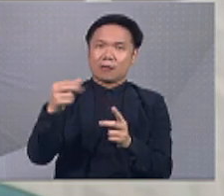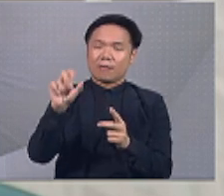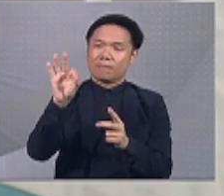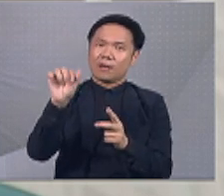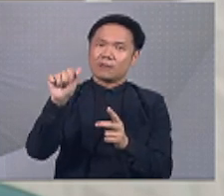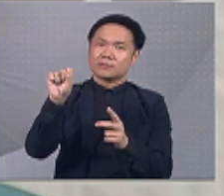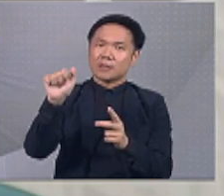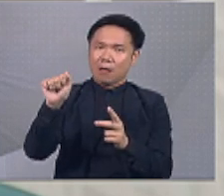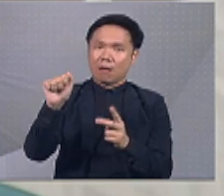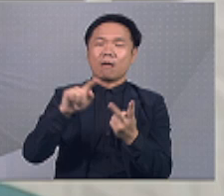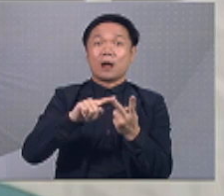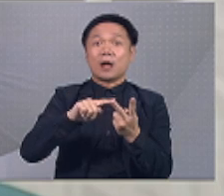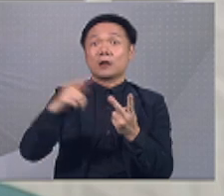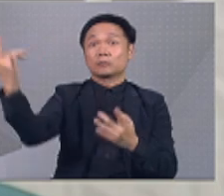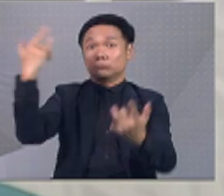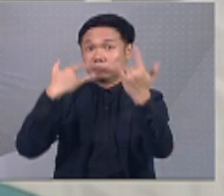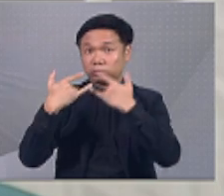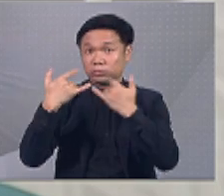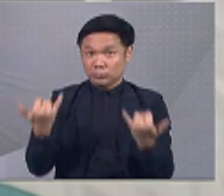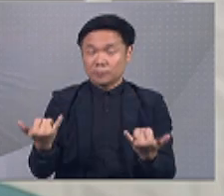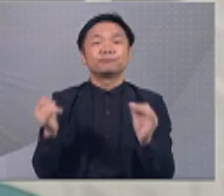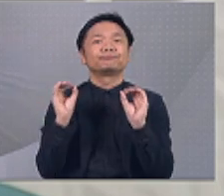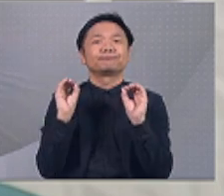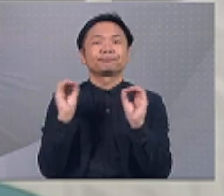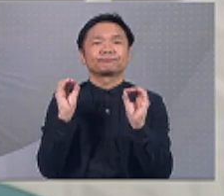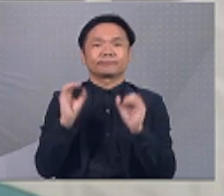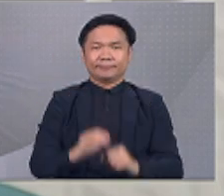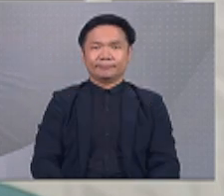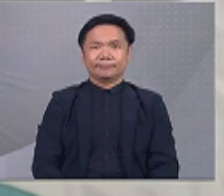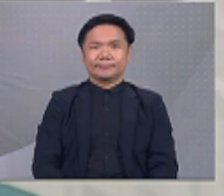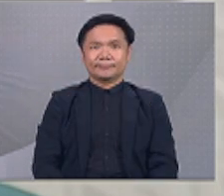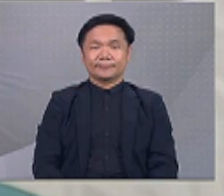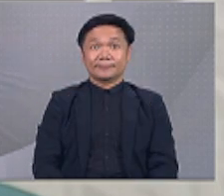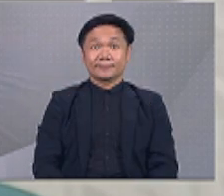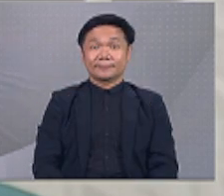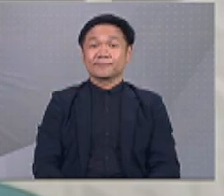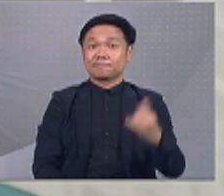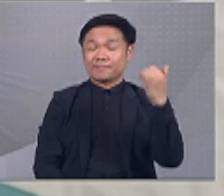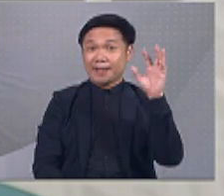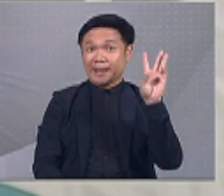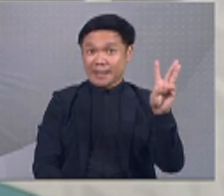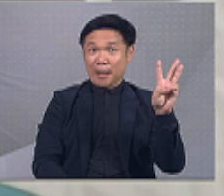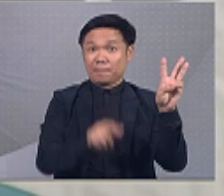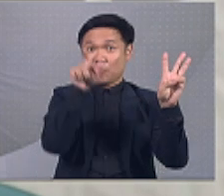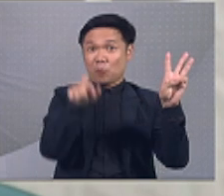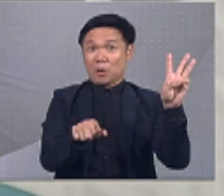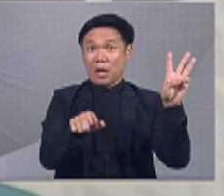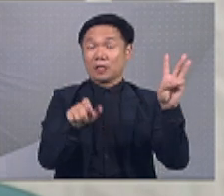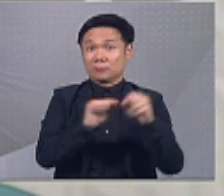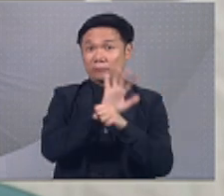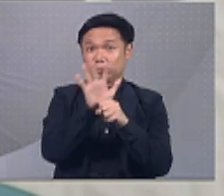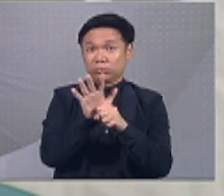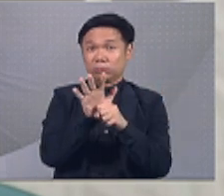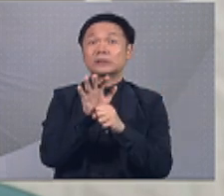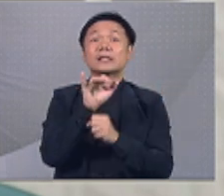yang mendapat jangkitan diluar negara dilakukan hari ini sehingga kini sebanyak enam Keys postico i19 sedang dirawat